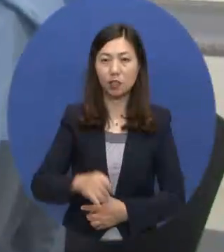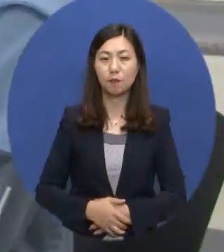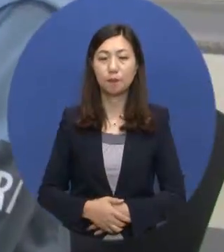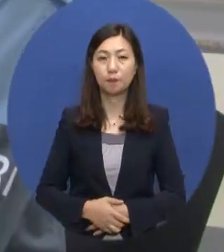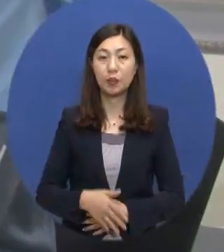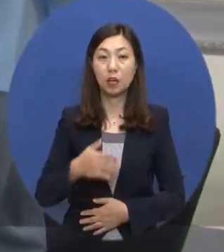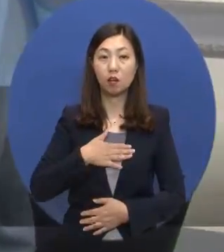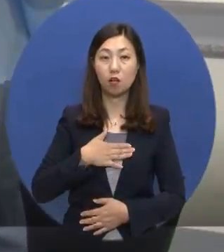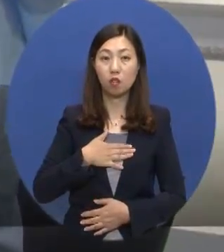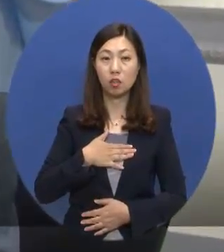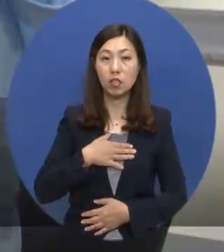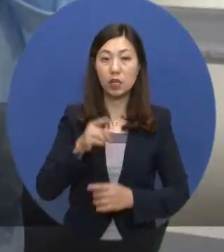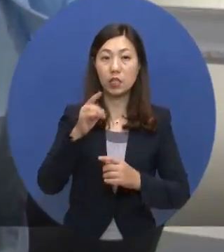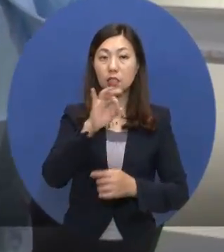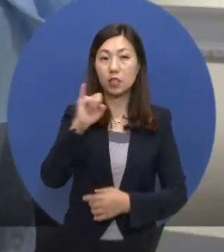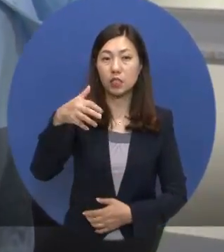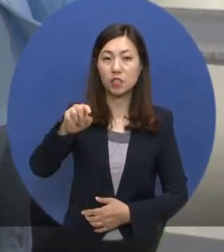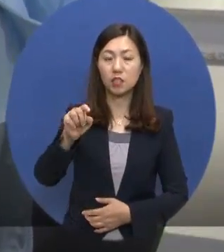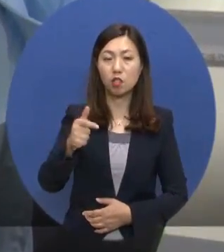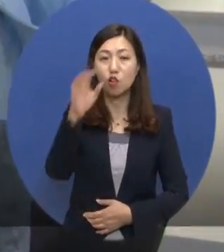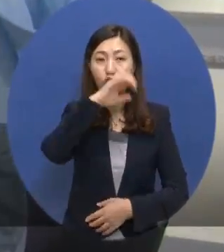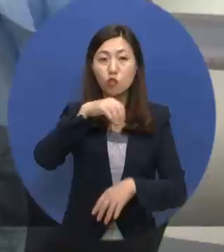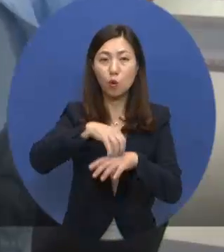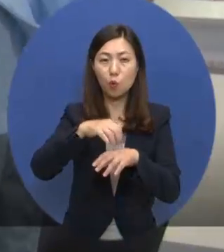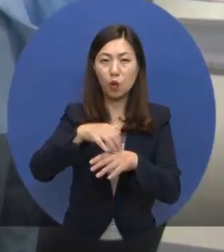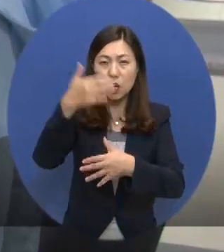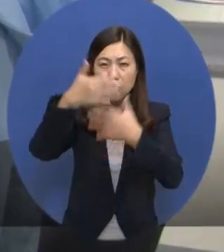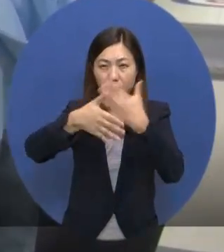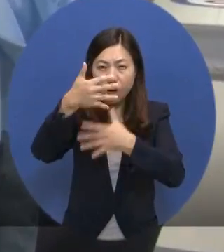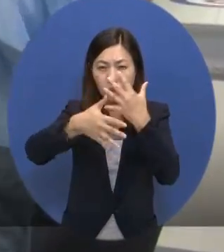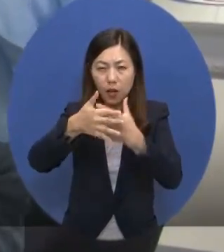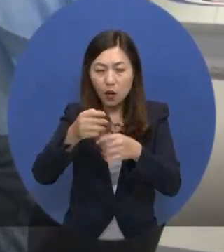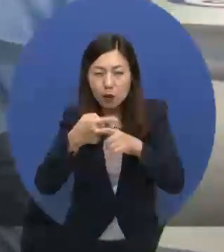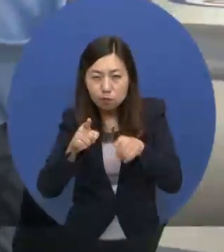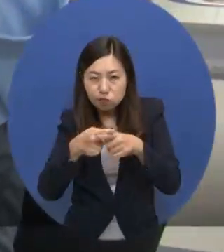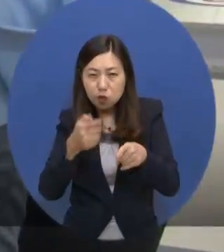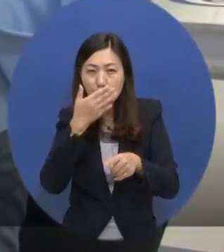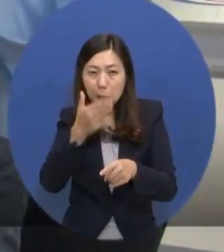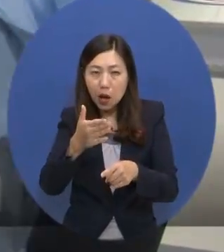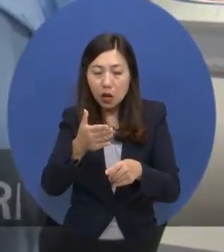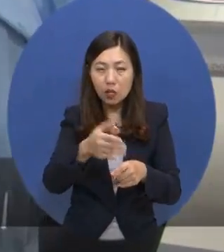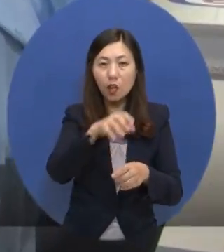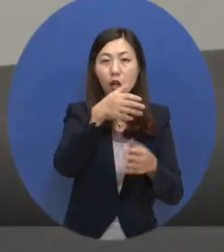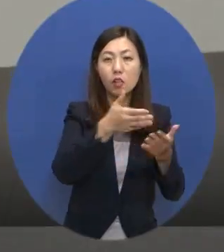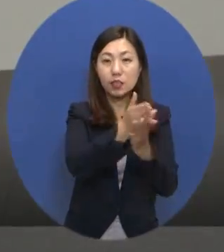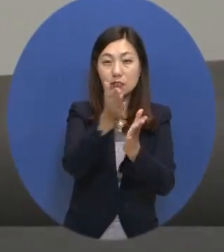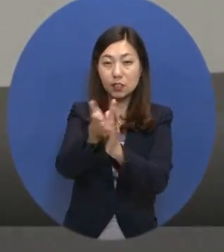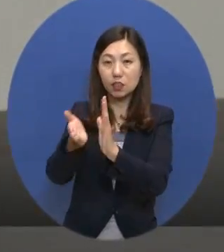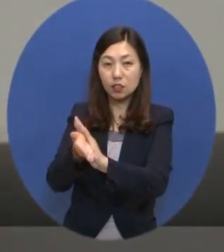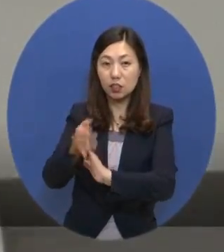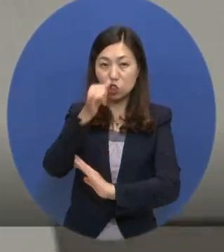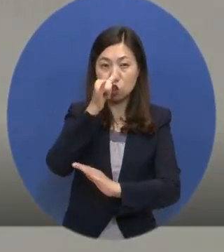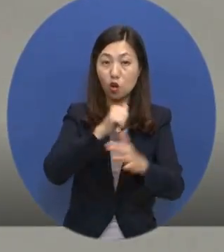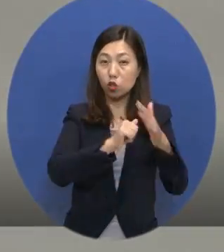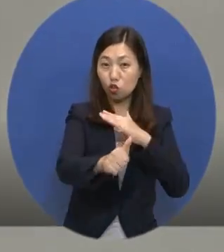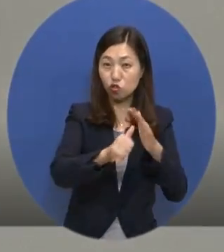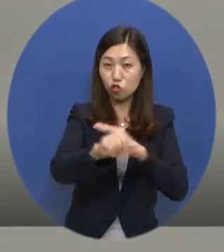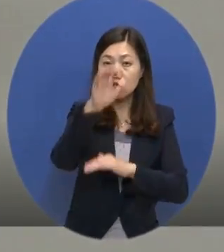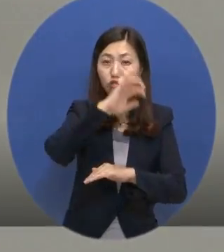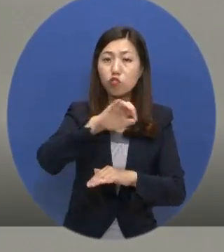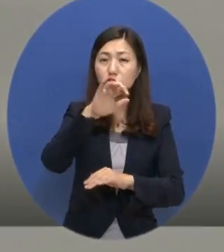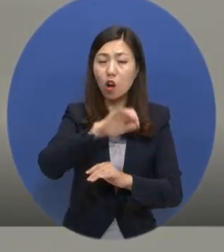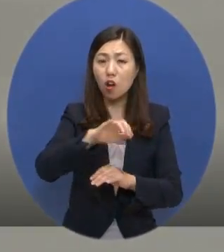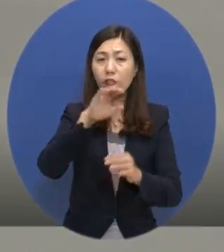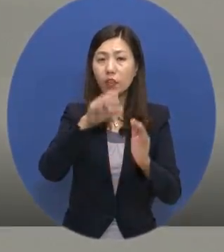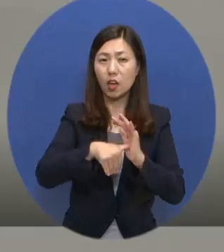저희 이천 훈련원에는 영상 분석을 할 수 있는 시스템들이 다 갖춰져 있어요. 각 매일 시트마다 선수분들이 훈련을 하실 때는